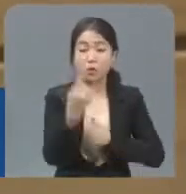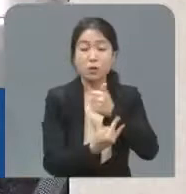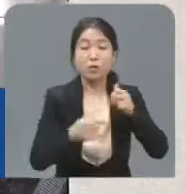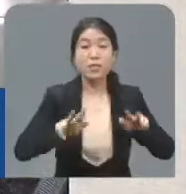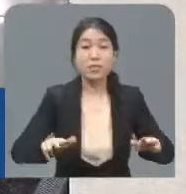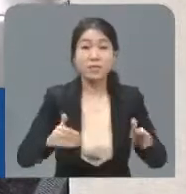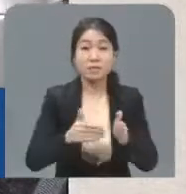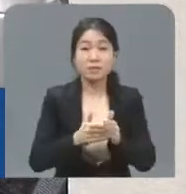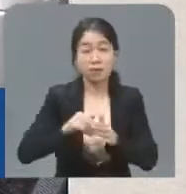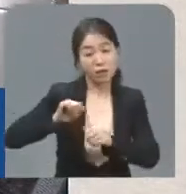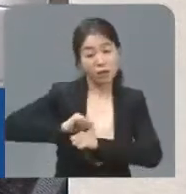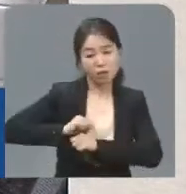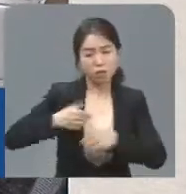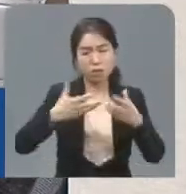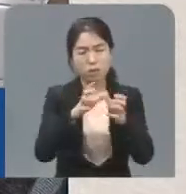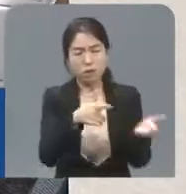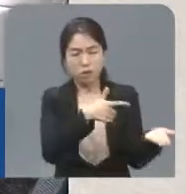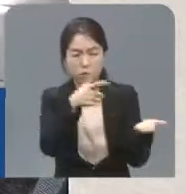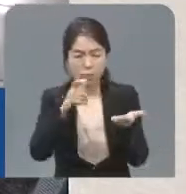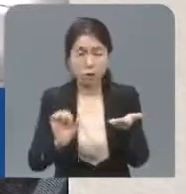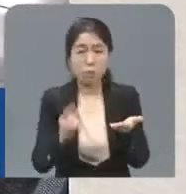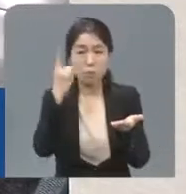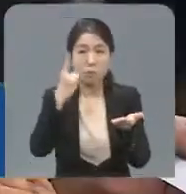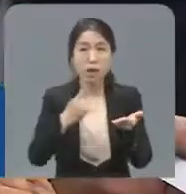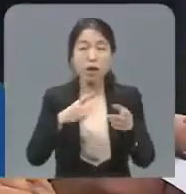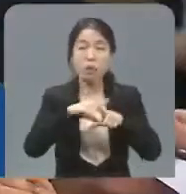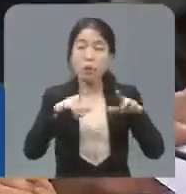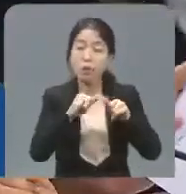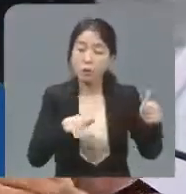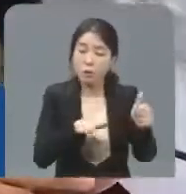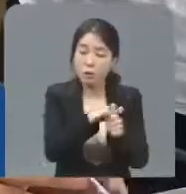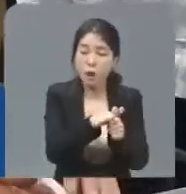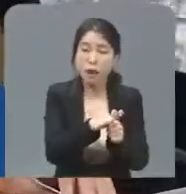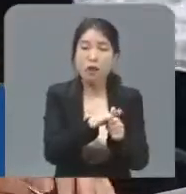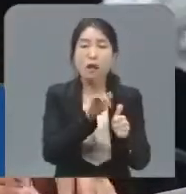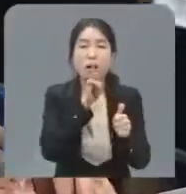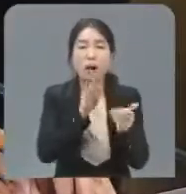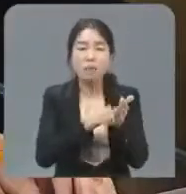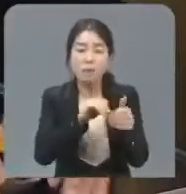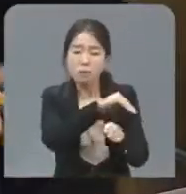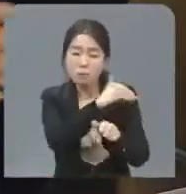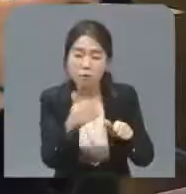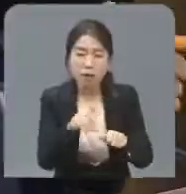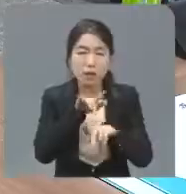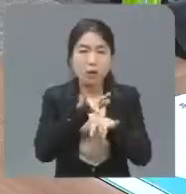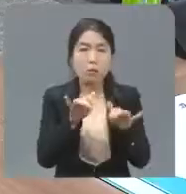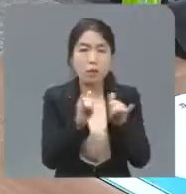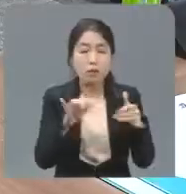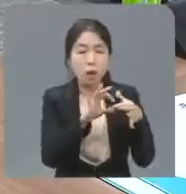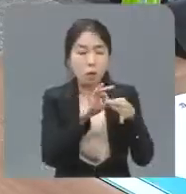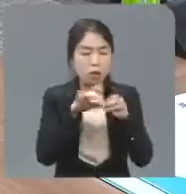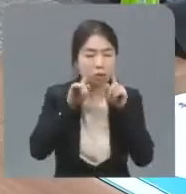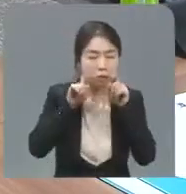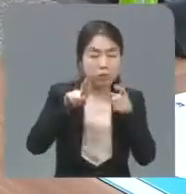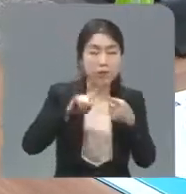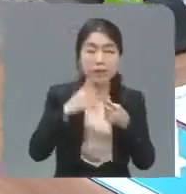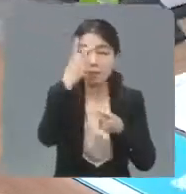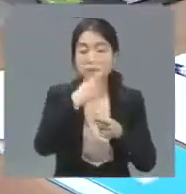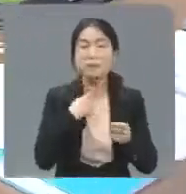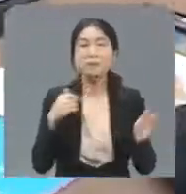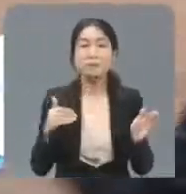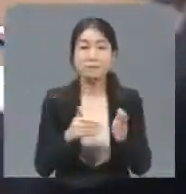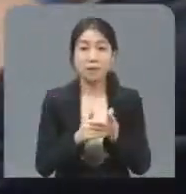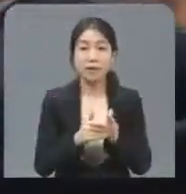그동안 계엄군의 집단 발포 경위와 민간인 학살, 안매장과 행방불명자 관련 의혹에 대해서